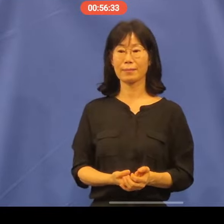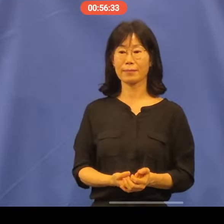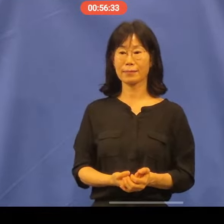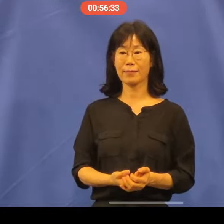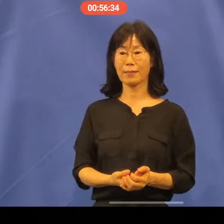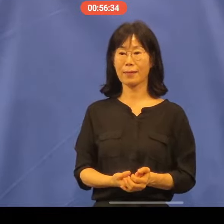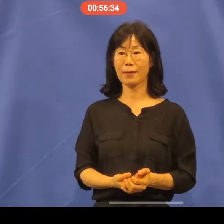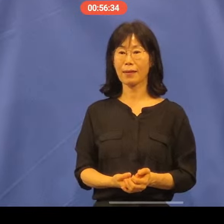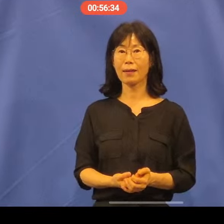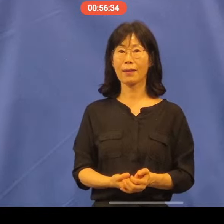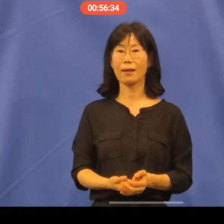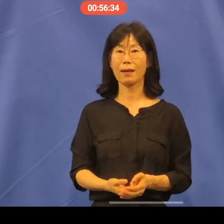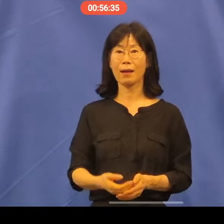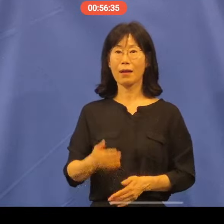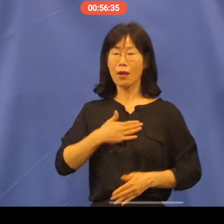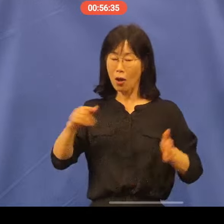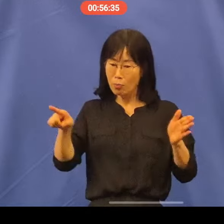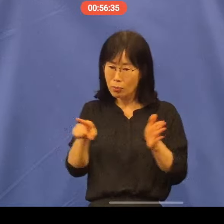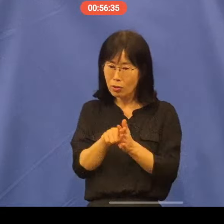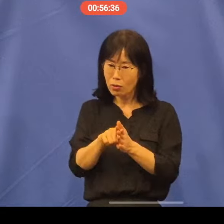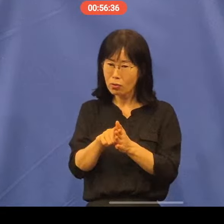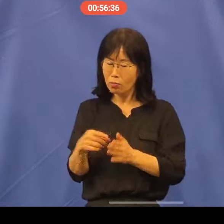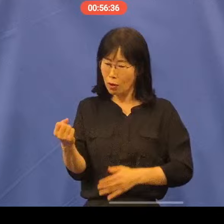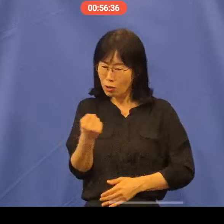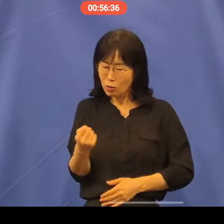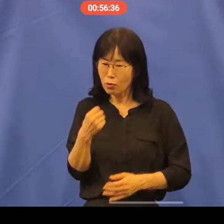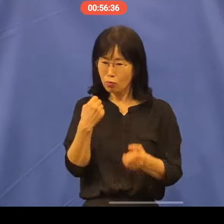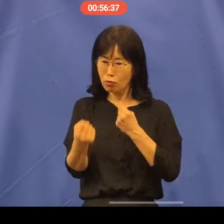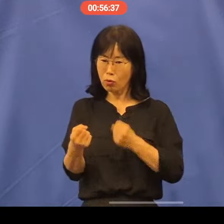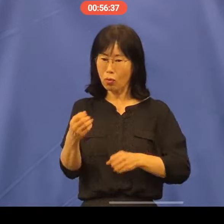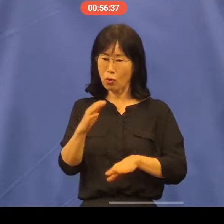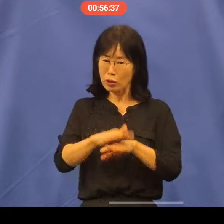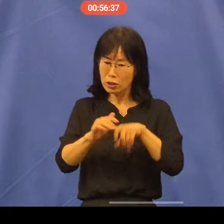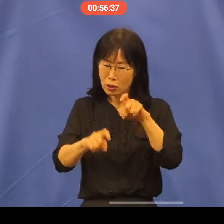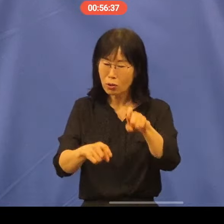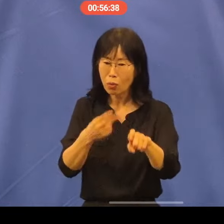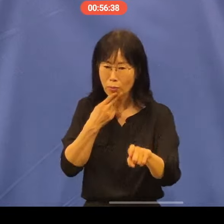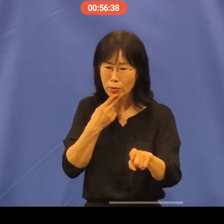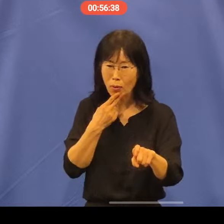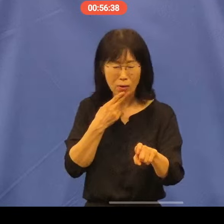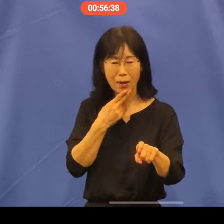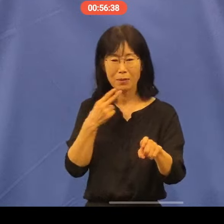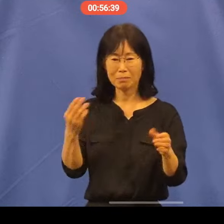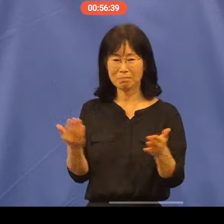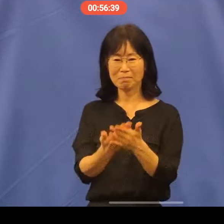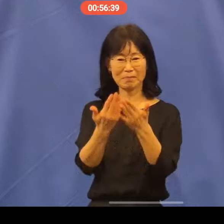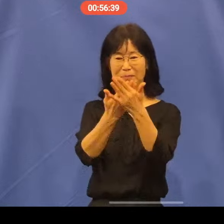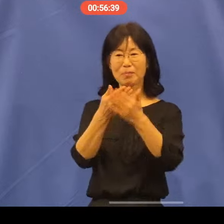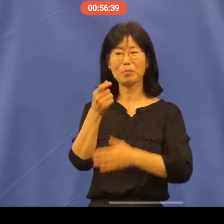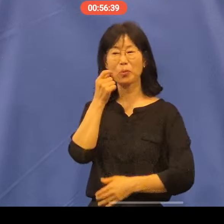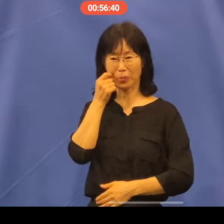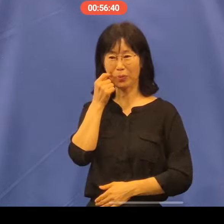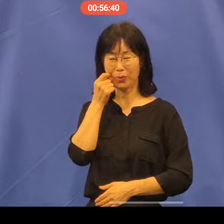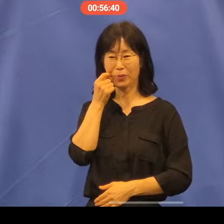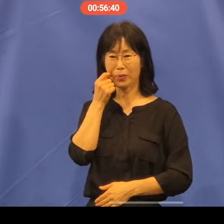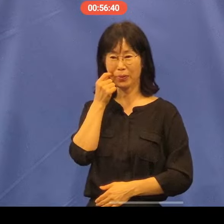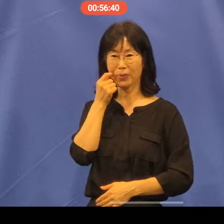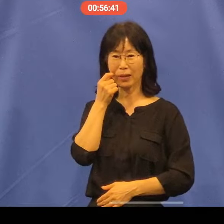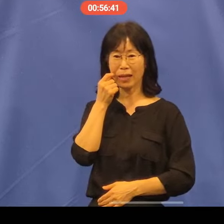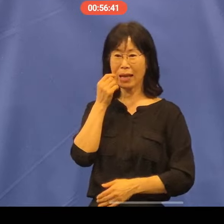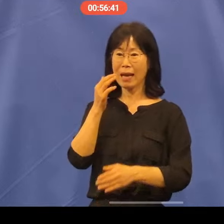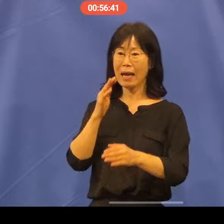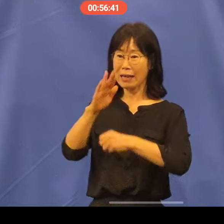거나 없는 거나 똑같아. 안 쓰니까. 믿음을 써야죠, 여러분. 하나님을 믿으면 믿음으로 행동해 봐야 되는